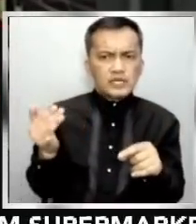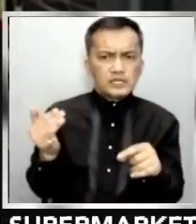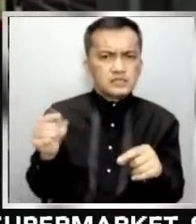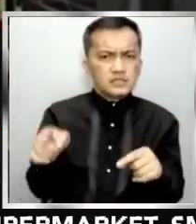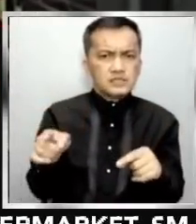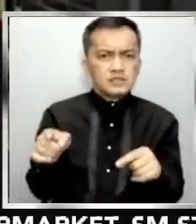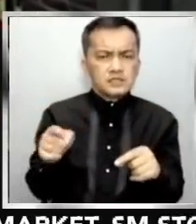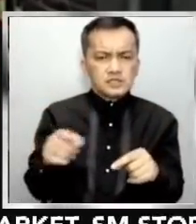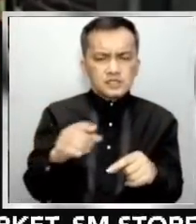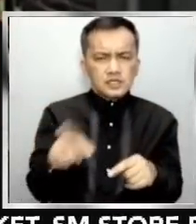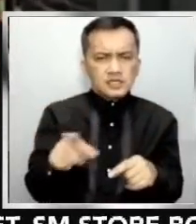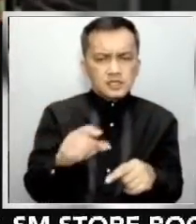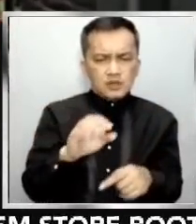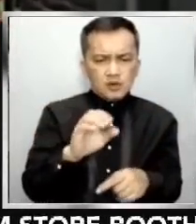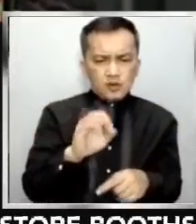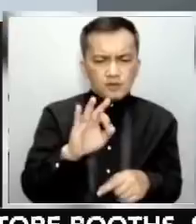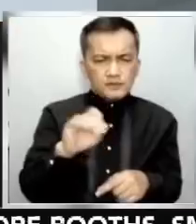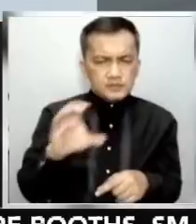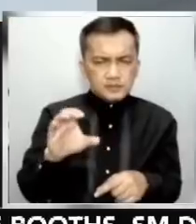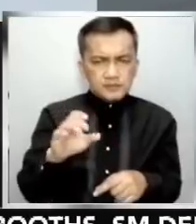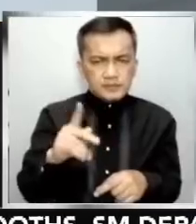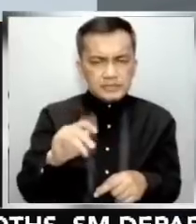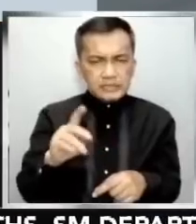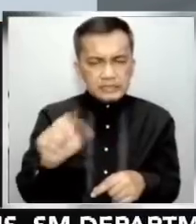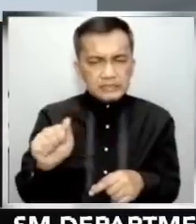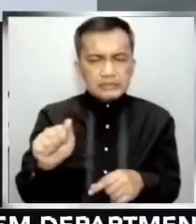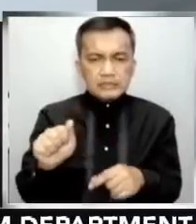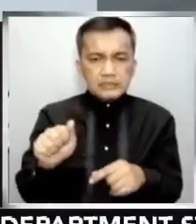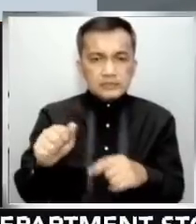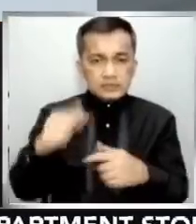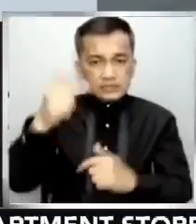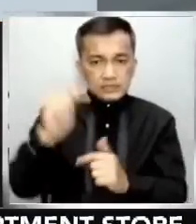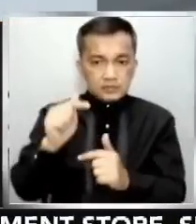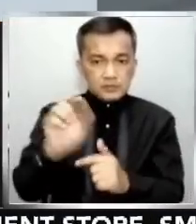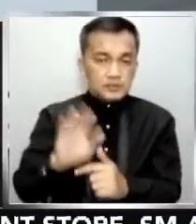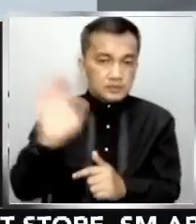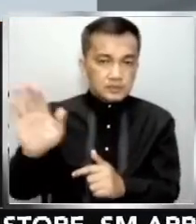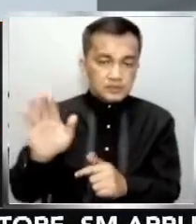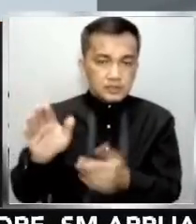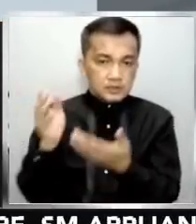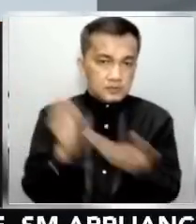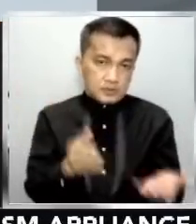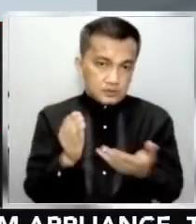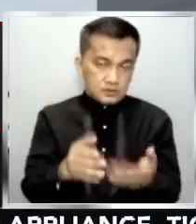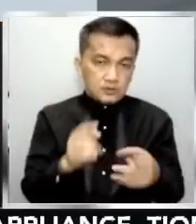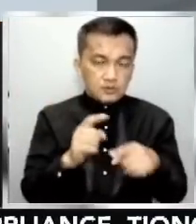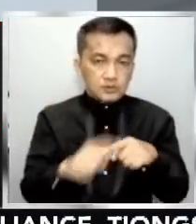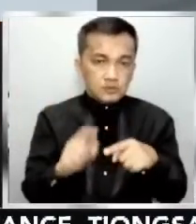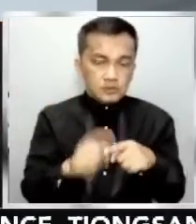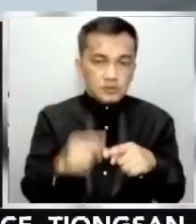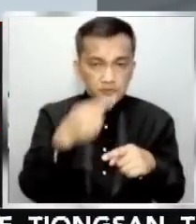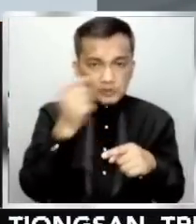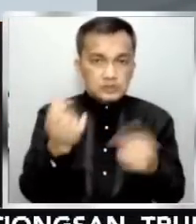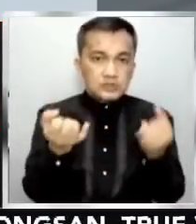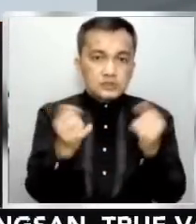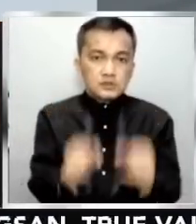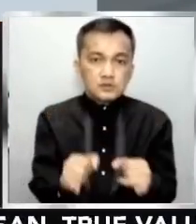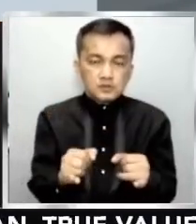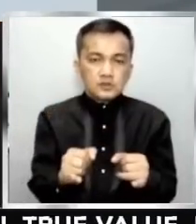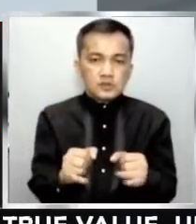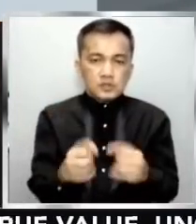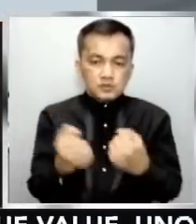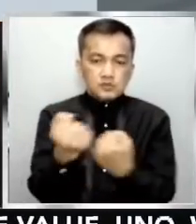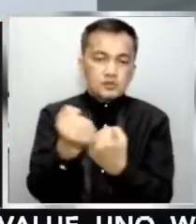OMCPC ay nililimitahan din niya yung kanyang supply dahil po sa issue ng subsidy mula